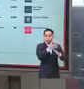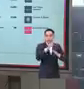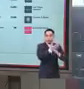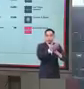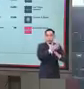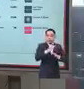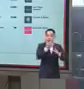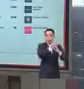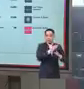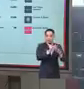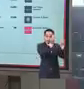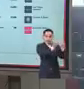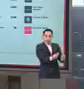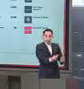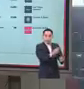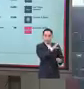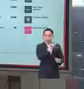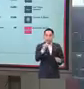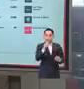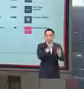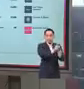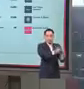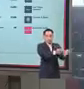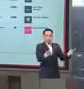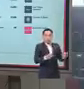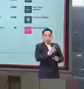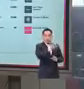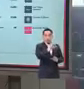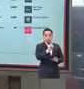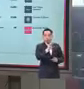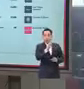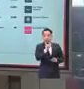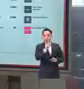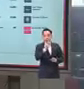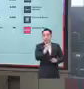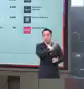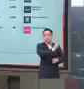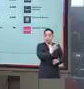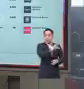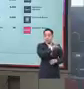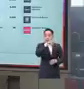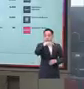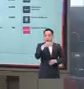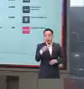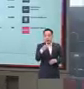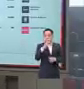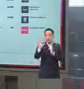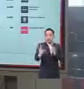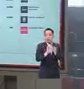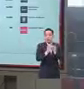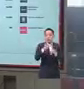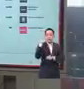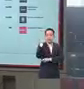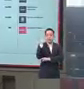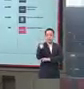antara cerita di sebalik datanya dan cuman menarik juga pertama kalinya BN dan peach akan sepantas dalam